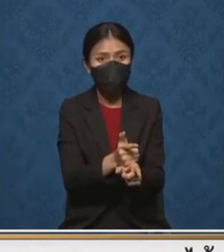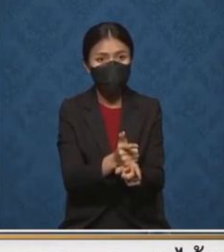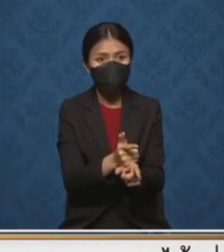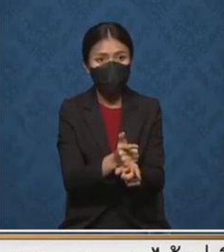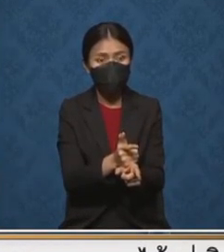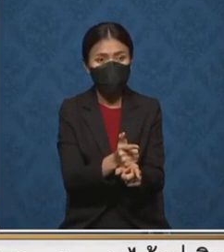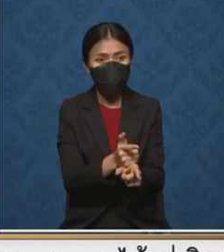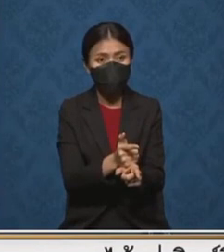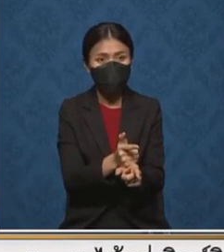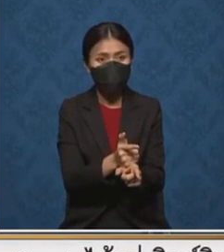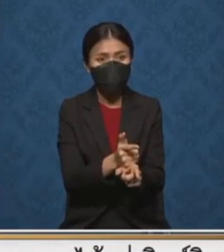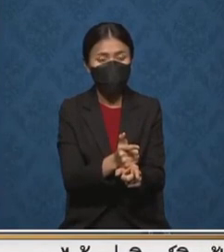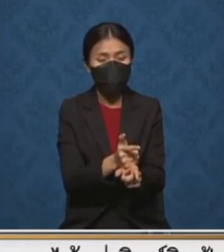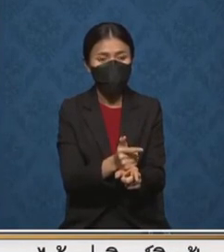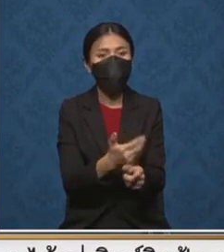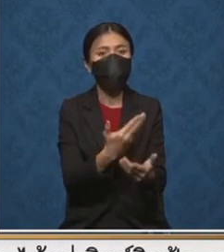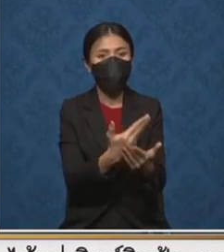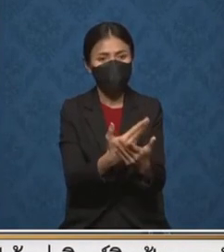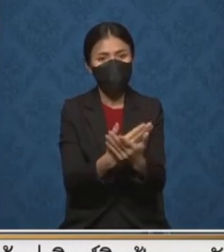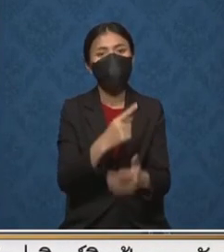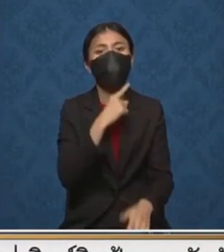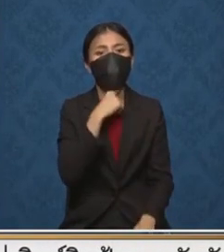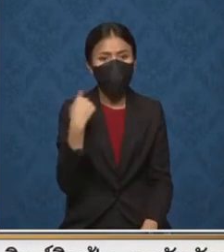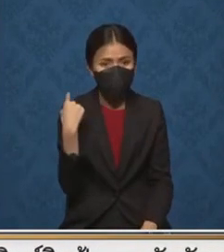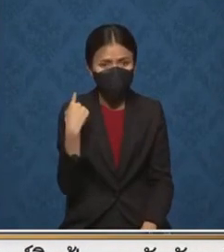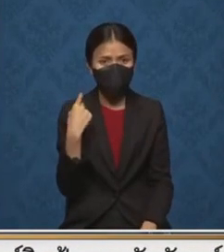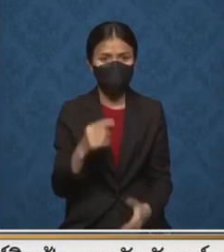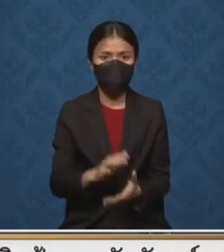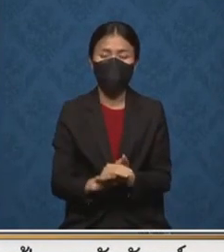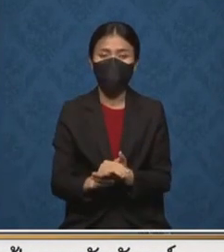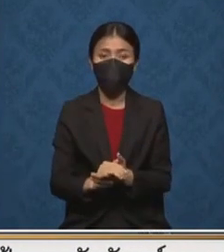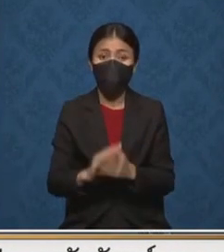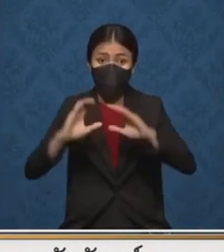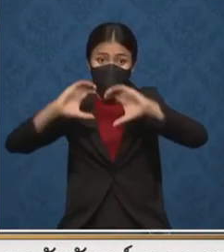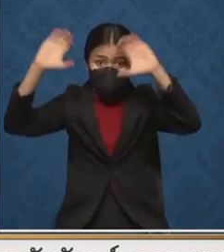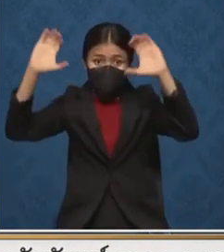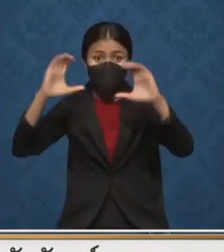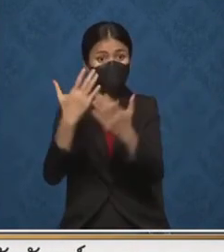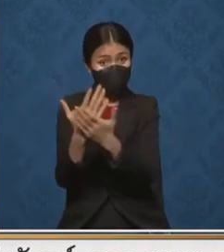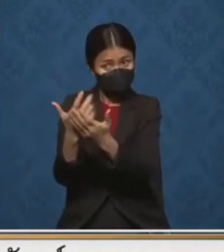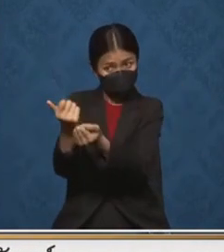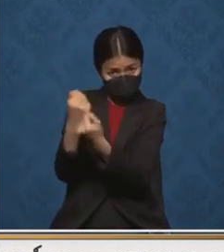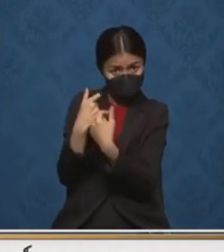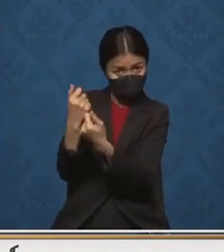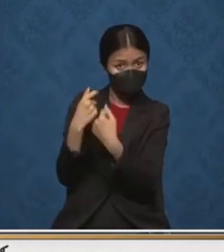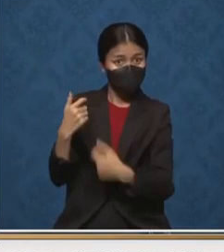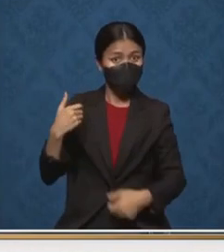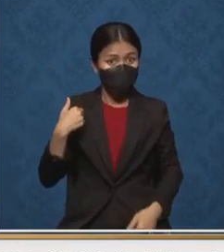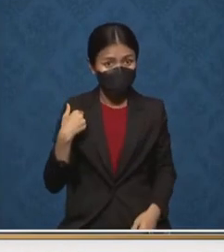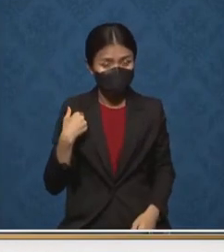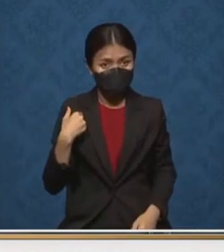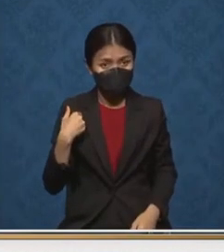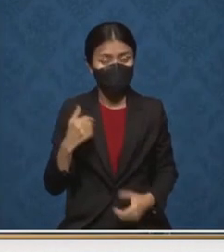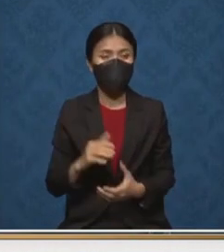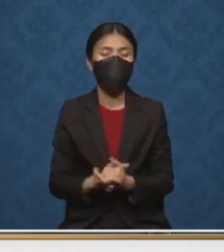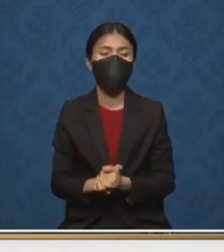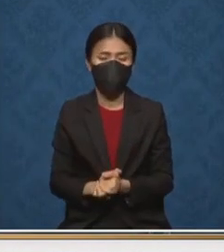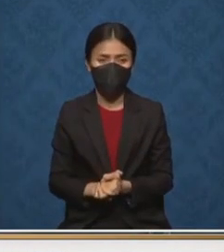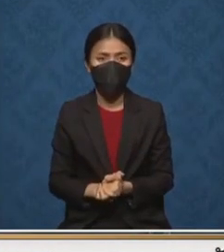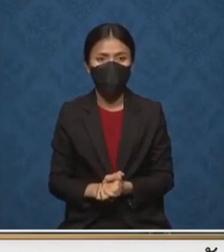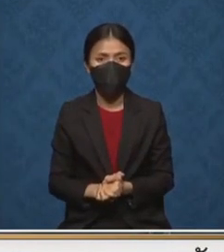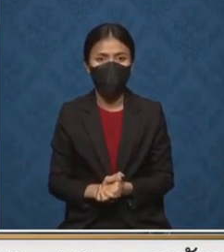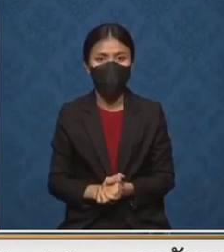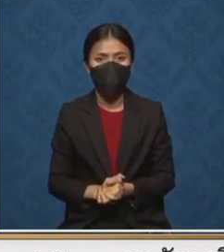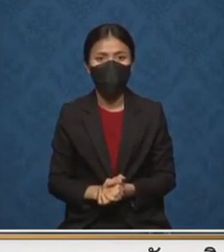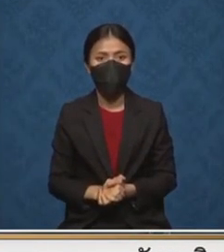ราคาก็ตกต่ำถามว่ารัฐจะชดเชยหรือไม่ในขณะเดียวกันนั้นเวลา